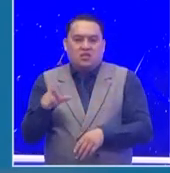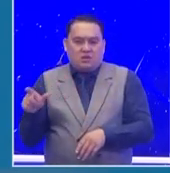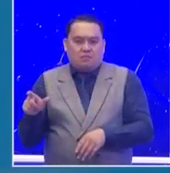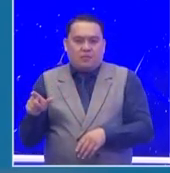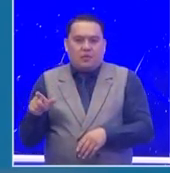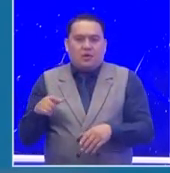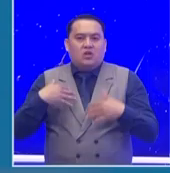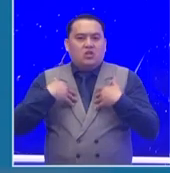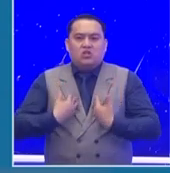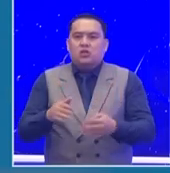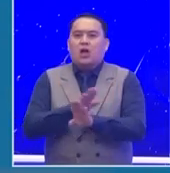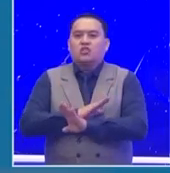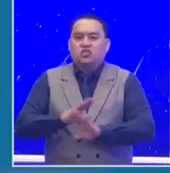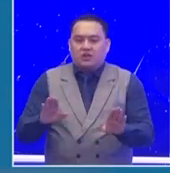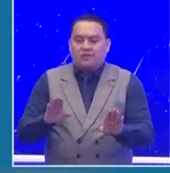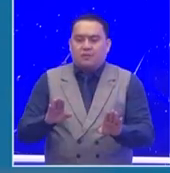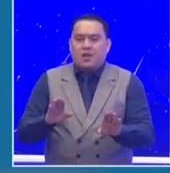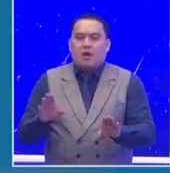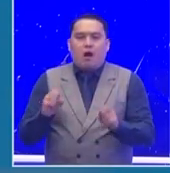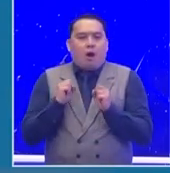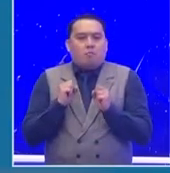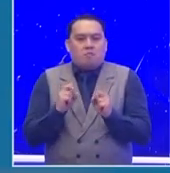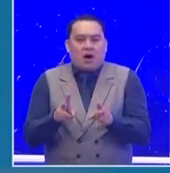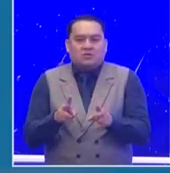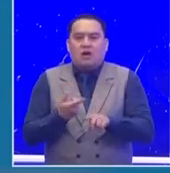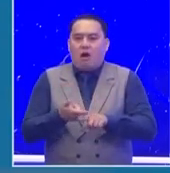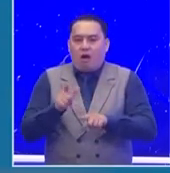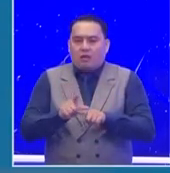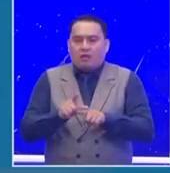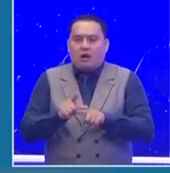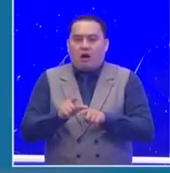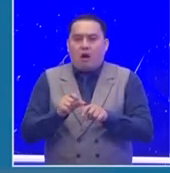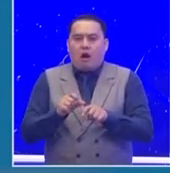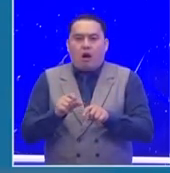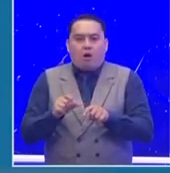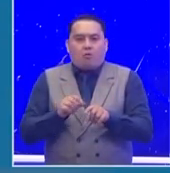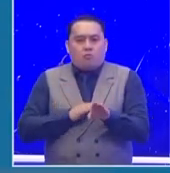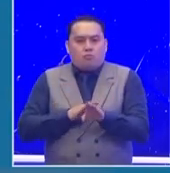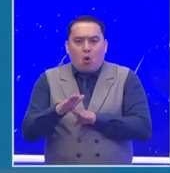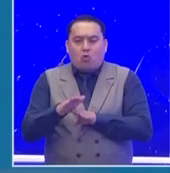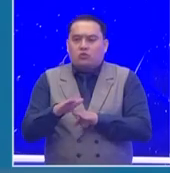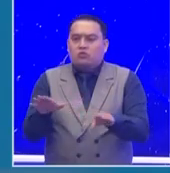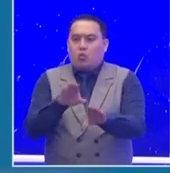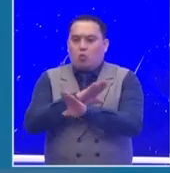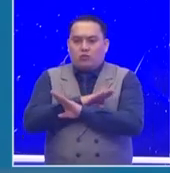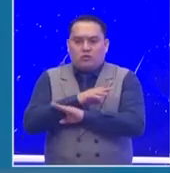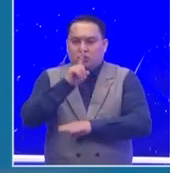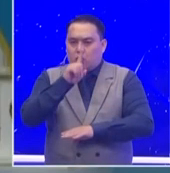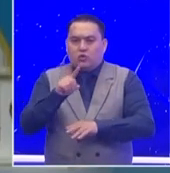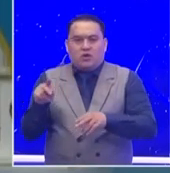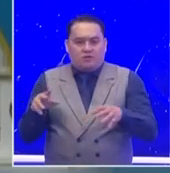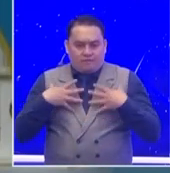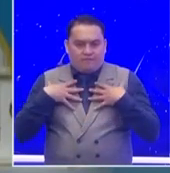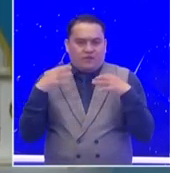Не отчаивайтесь. При всей опасности эта болезнь не является абсолютно фатальной. От нее